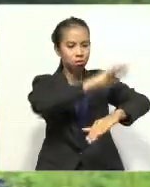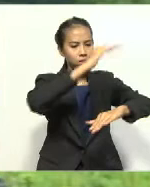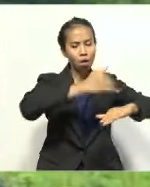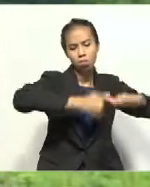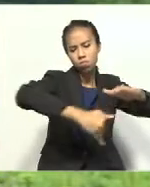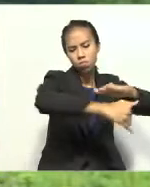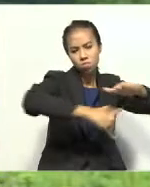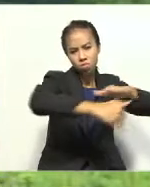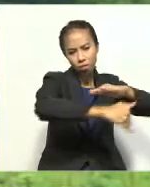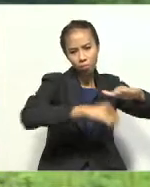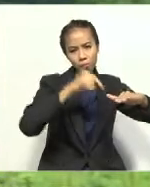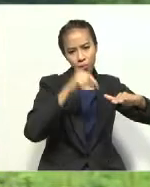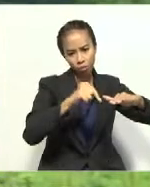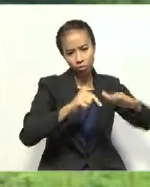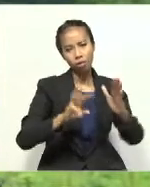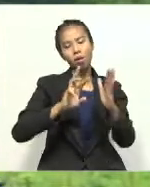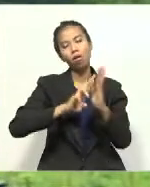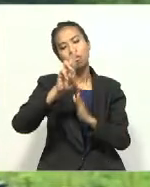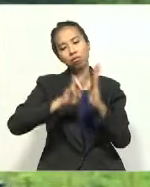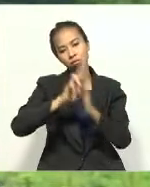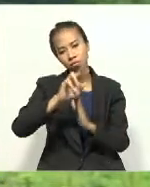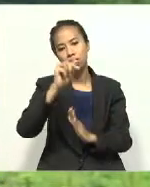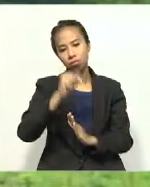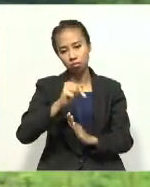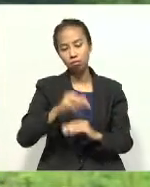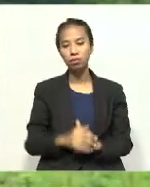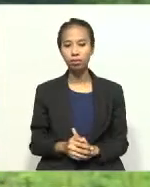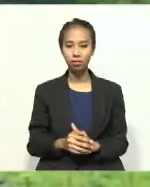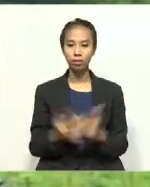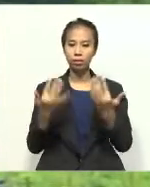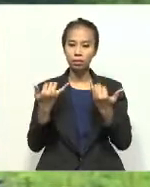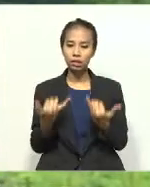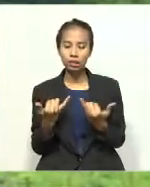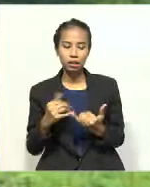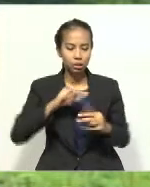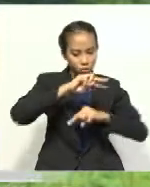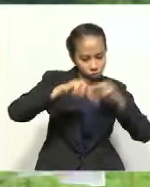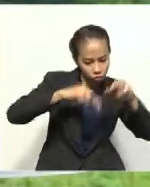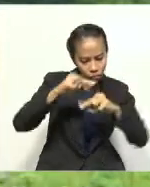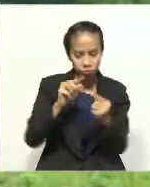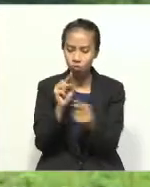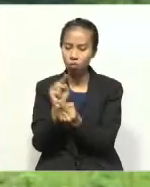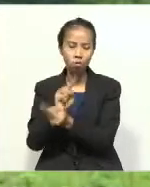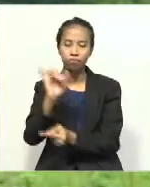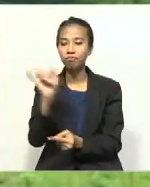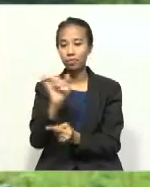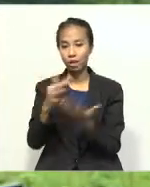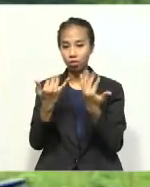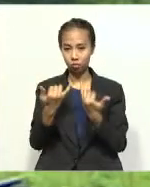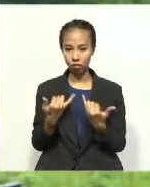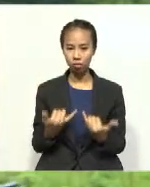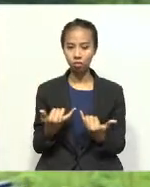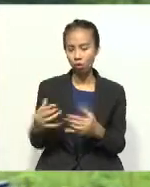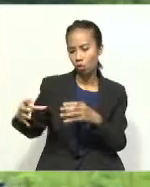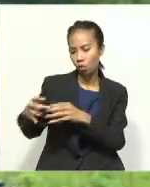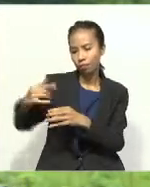ในถ้ำหลวงนะครับขุนน้ำนางนอนที่อำเภอแม่สายจังหวัดเชียงรายแห่งนี้นะครับแต่ก็ยังไม่พบแต่อย่างใดครับซึ่งล่าสุดครับท